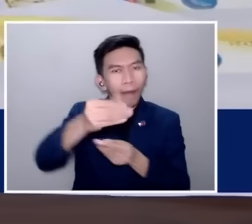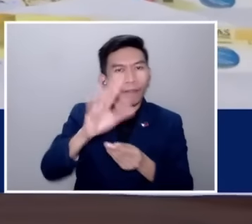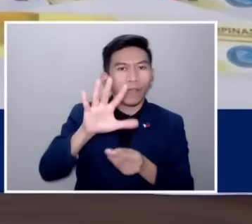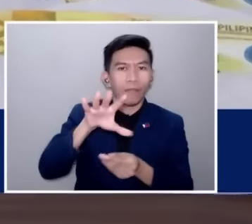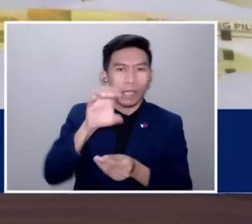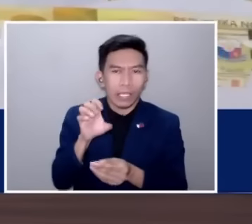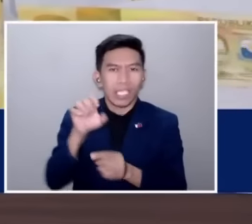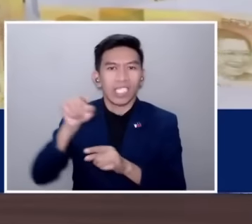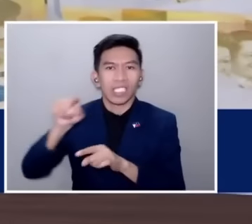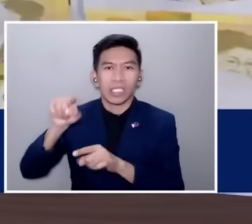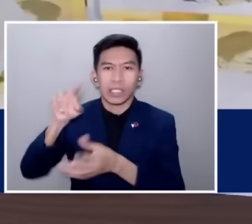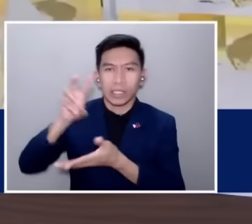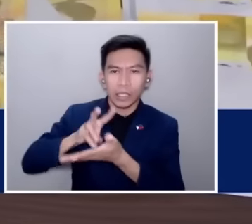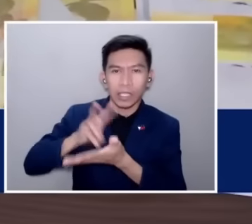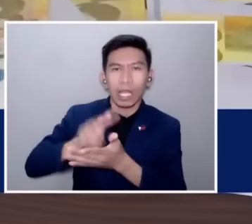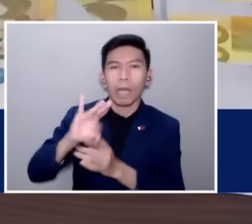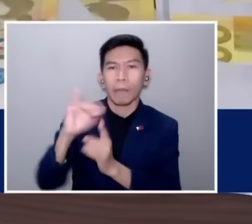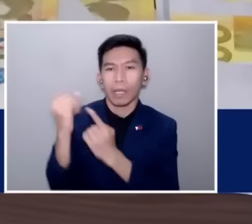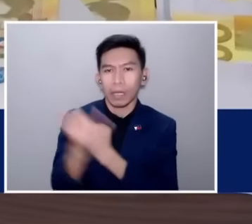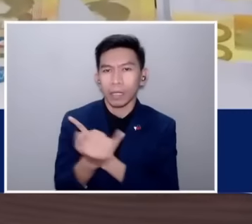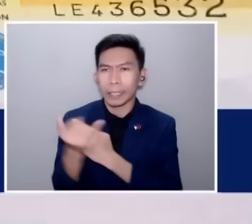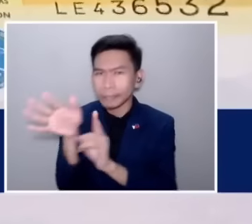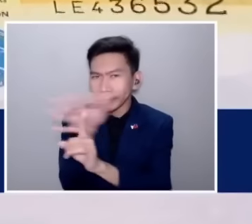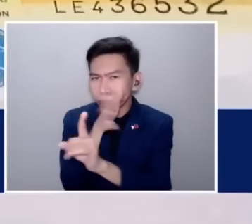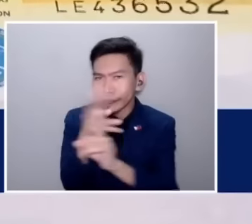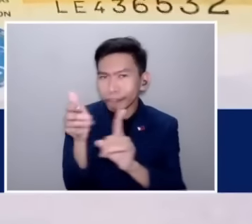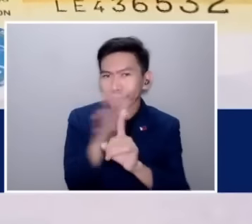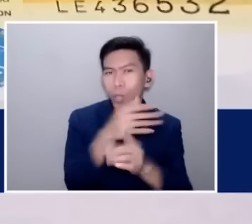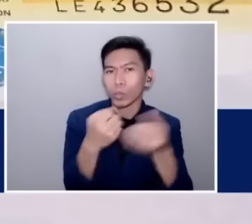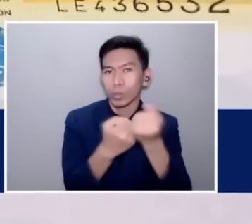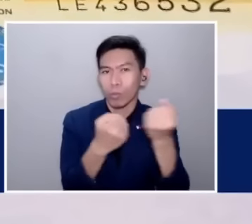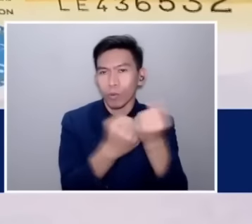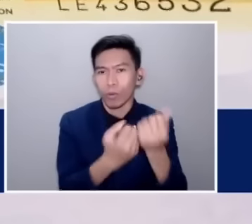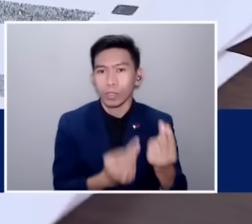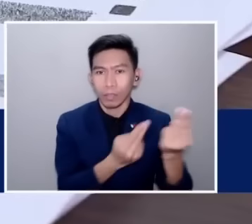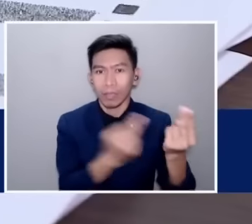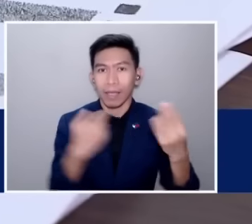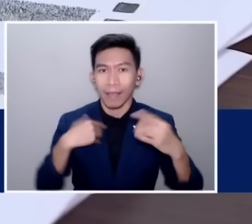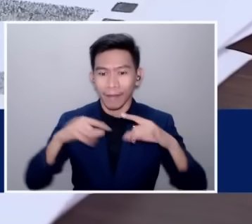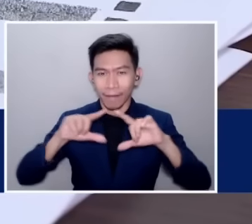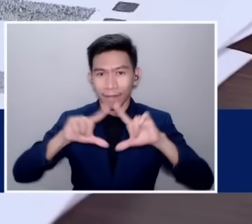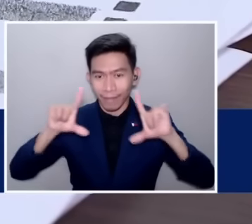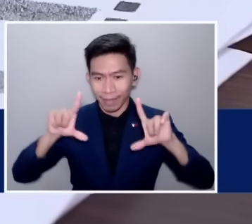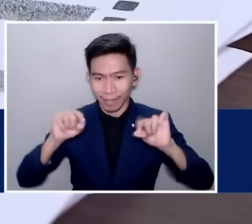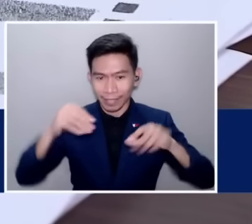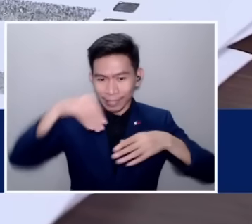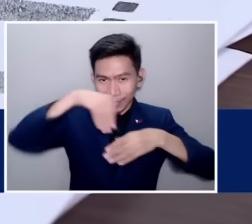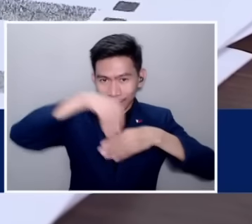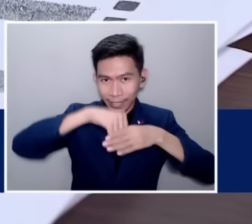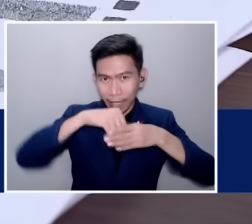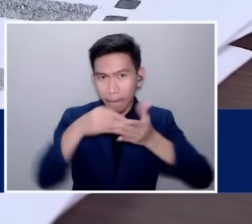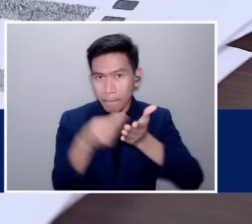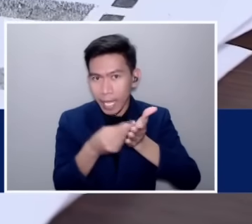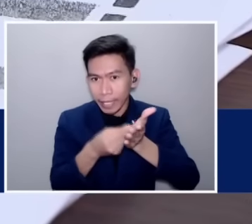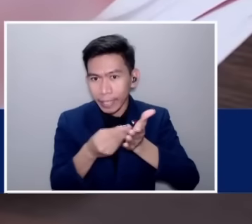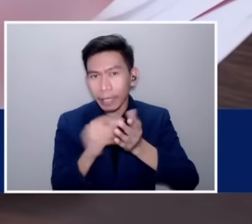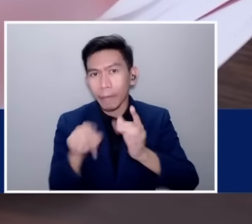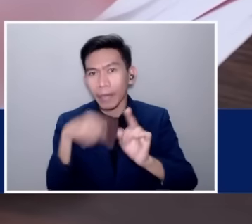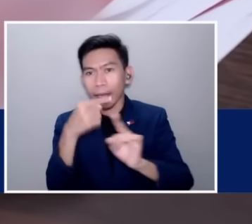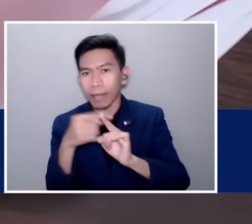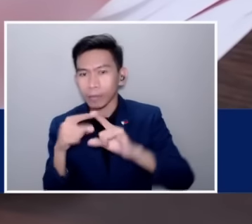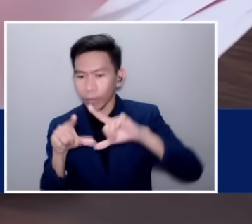para himukin ang mga tao na iboto ang ilang kandidato. Nakasobre ang mga pera at may listahan din ang dalawa na mga cluster